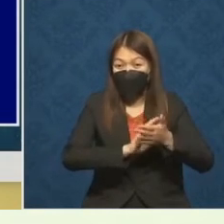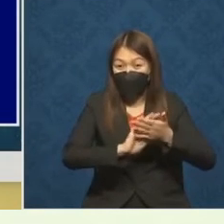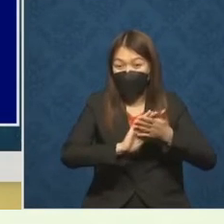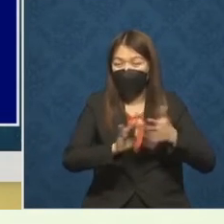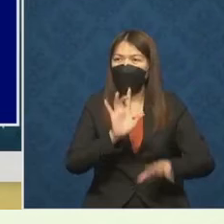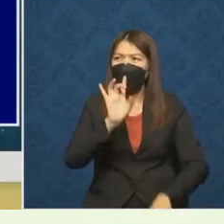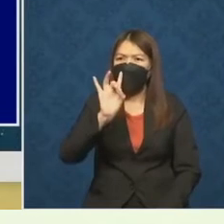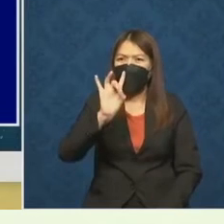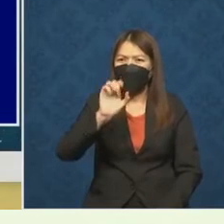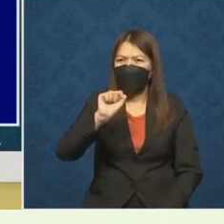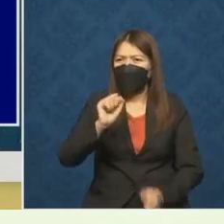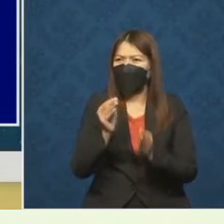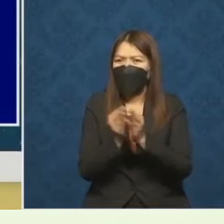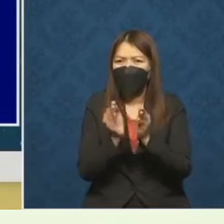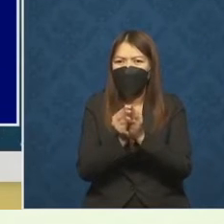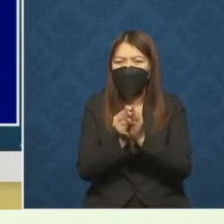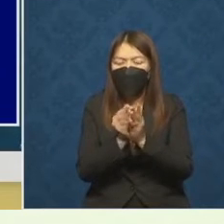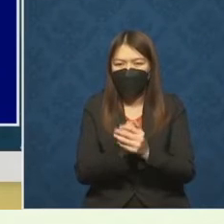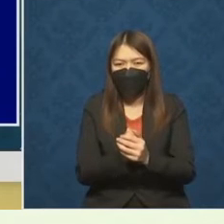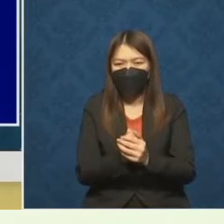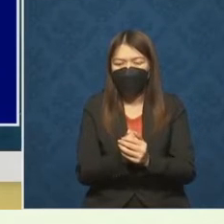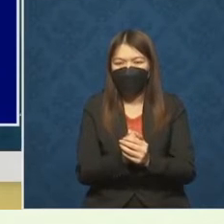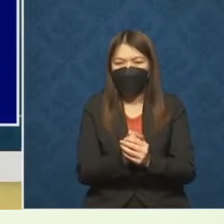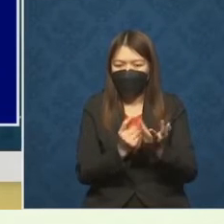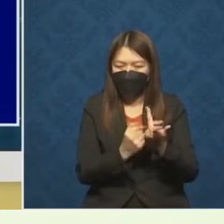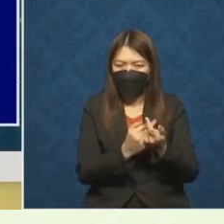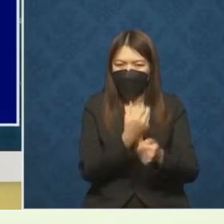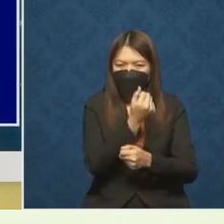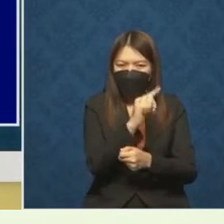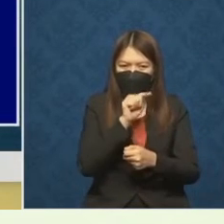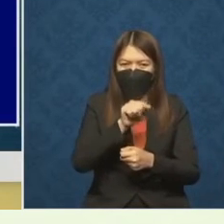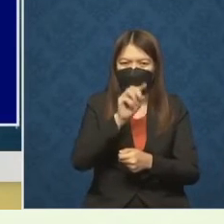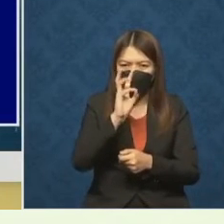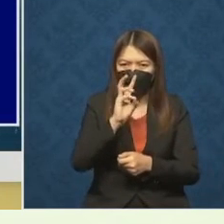800,000คะแนนเศษคำนวณได้ 11.635 นะครับ